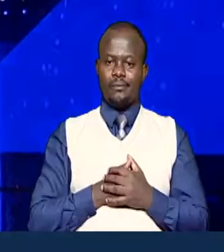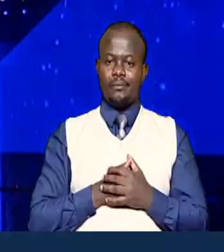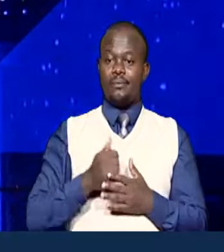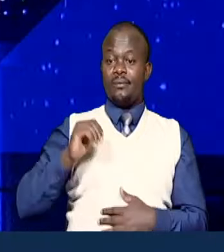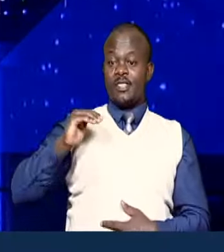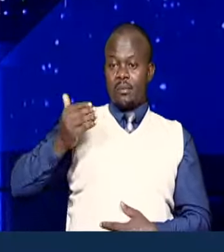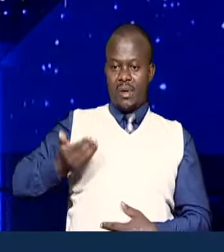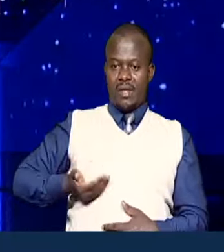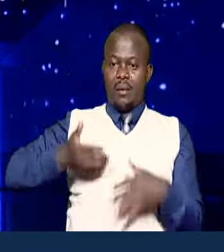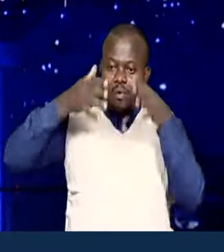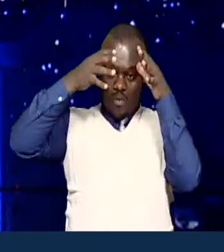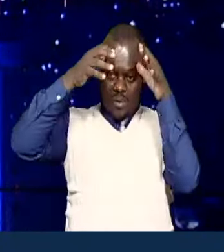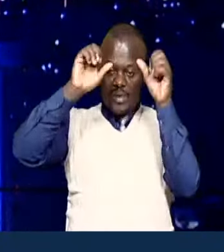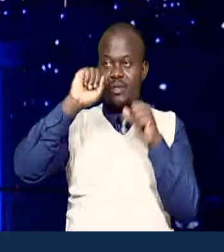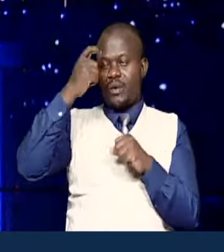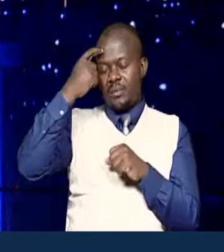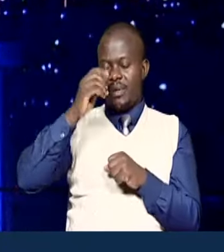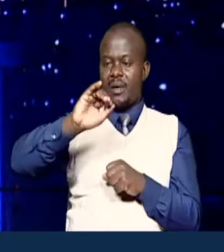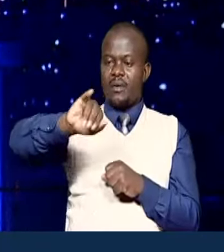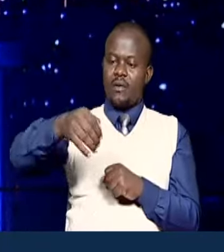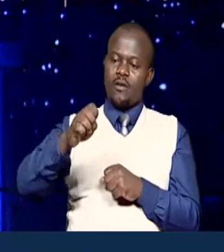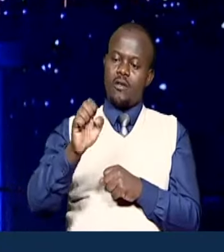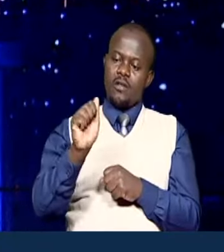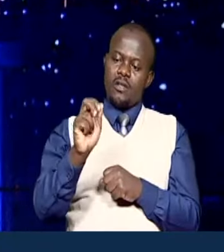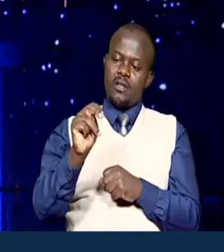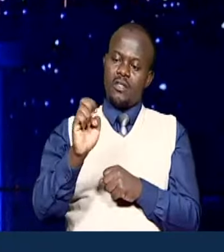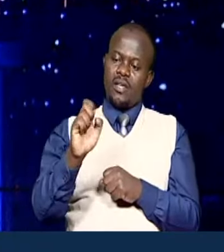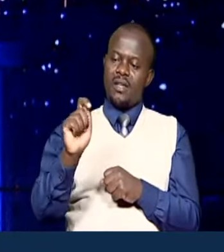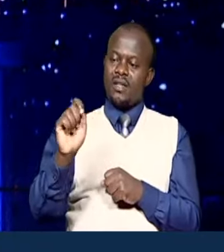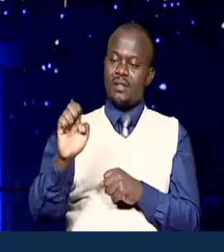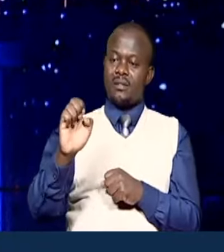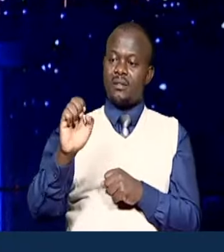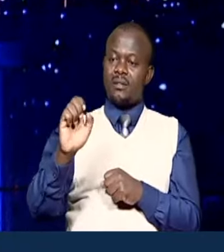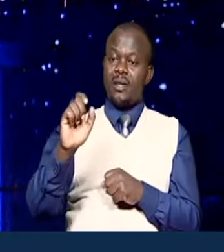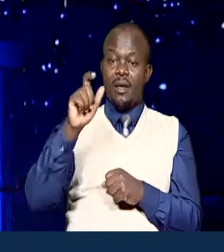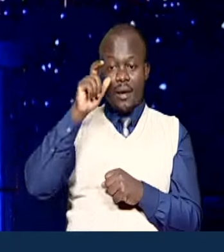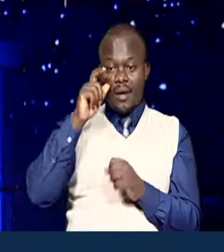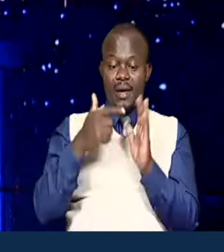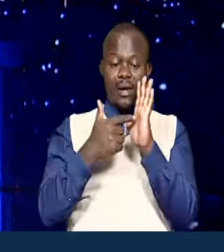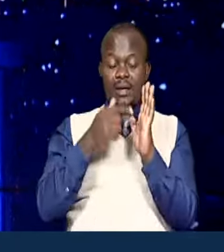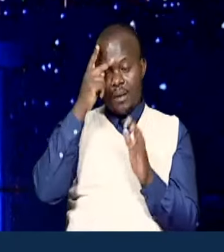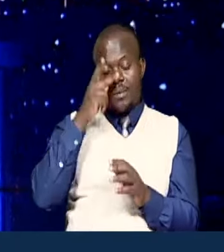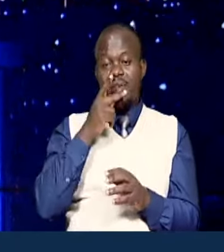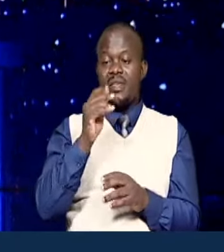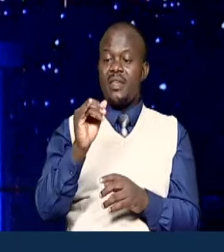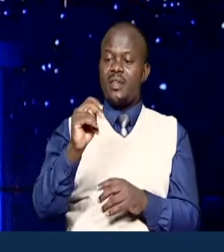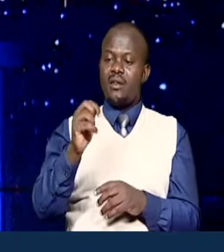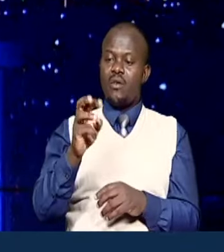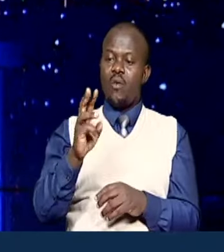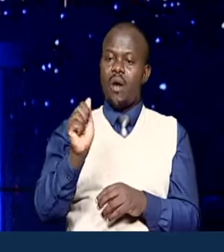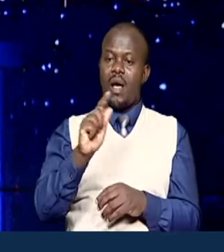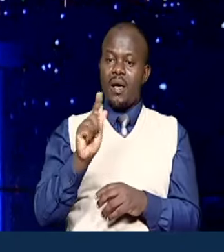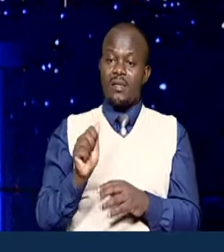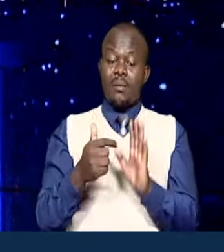Madamu wa Perezida wa Repubulika Jeannette Kagame asanga ababyeyi b'intwaza baragaragaje kuba indashyikirwa mu budaheranwa kuko bakomeje